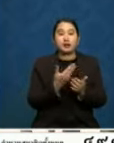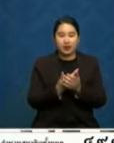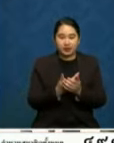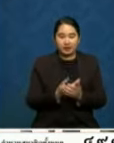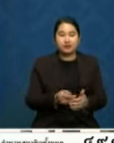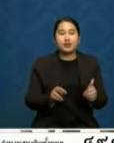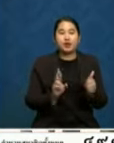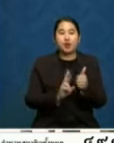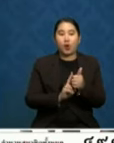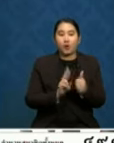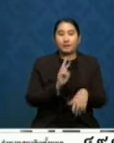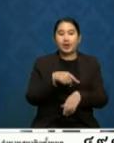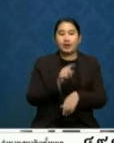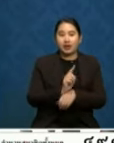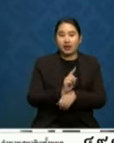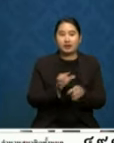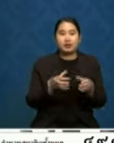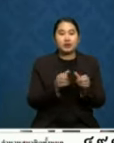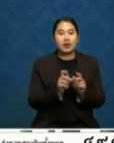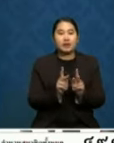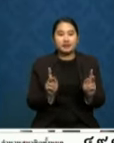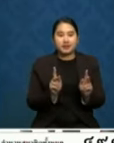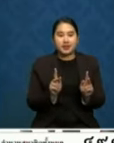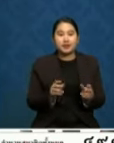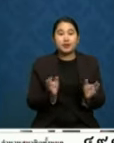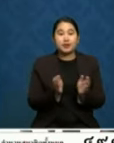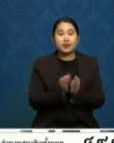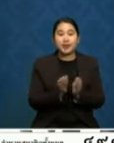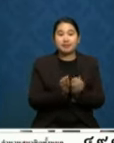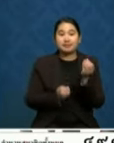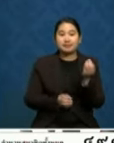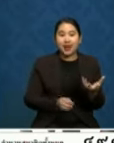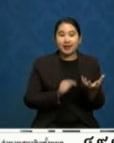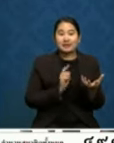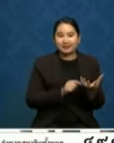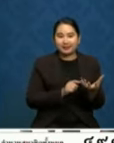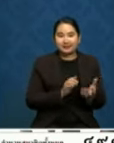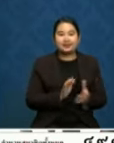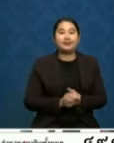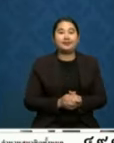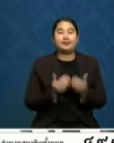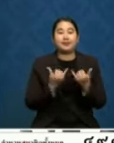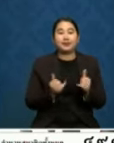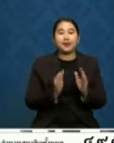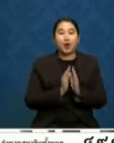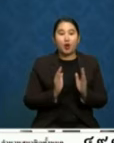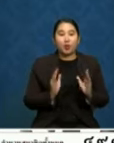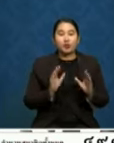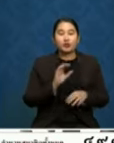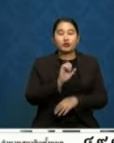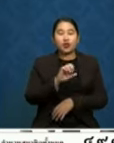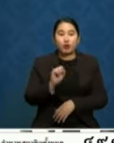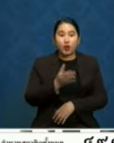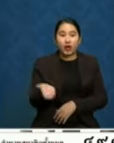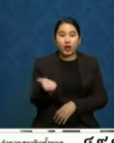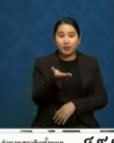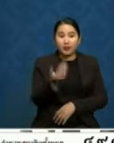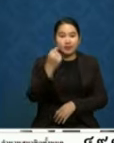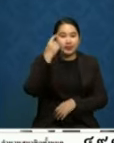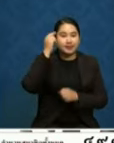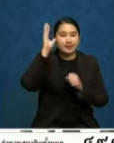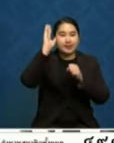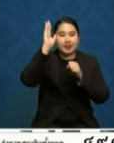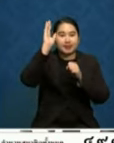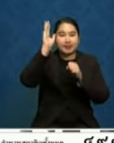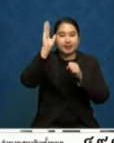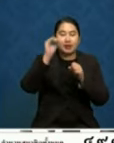การและกรรมธิการเสียงข้างมากนะครับต้องกราบขอบพระคุณท่านสมาชิกที่ได้สงวนความเห็น